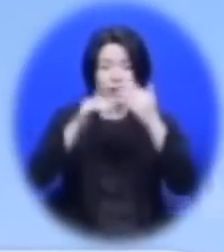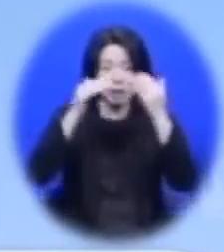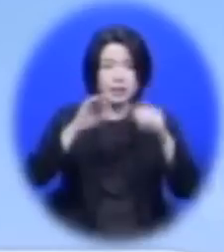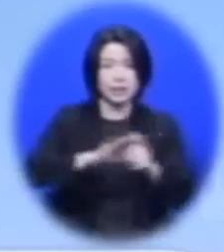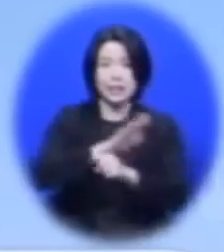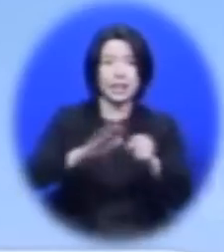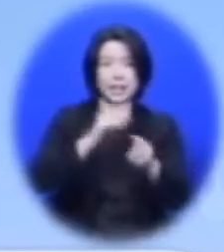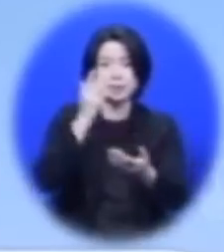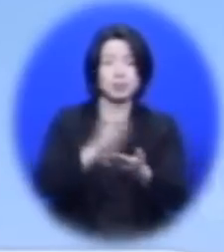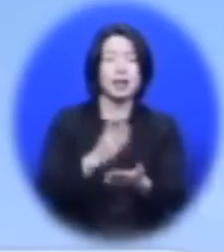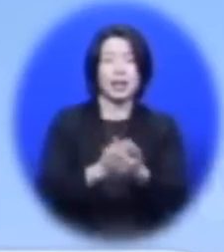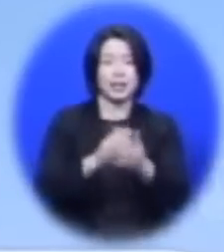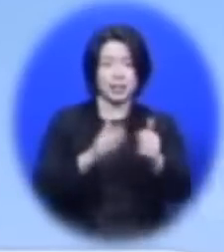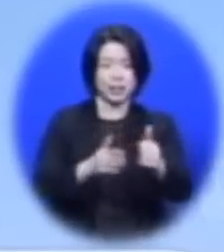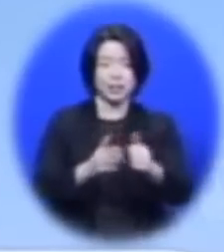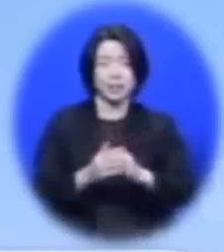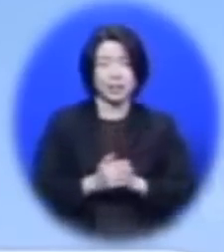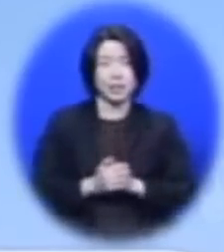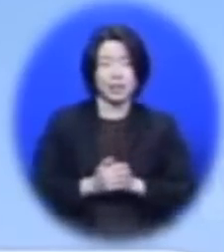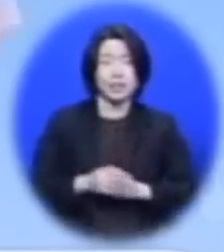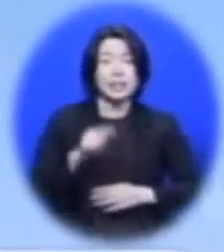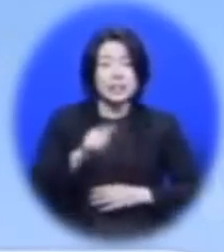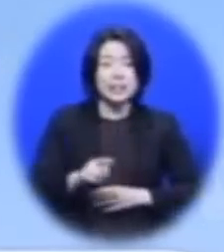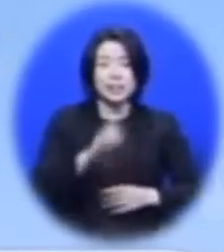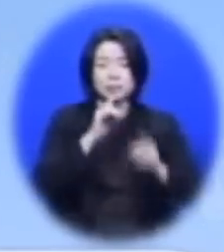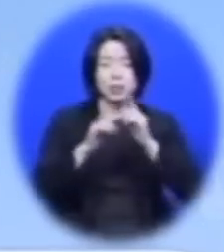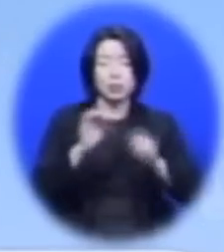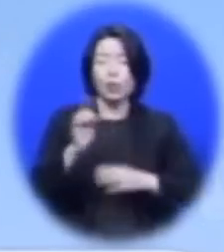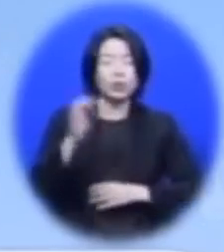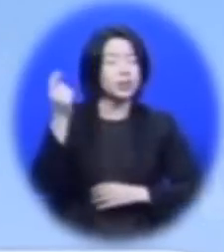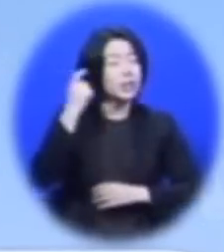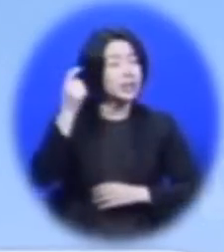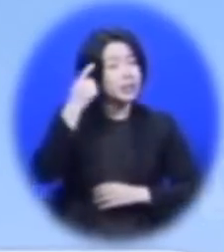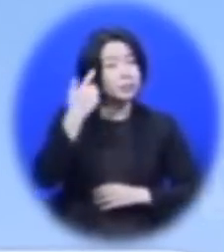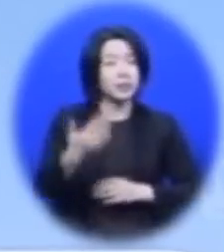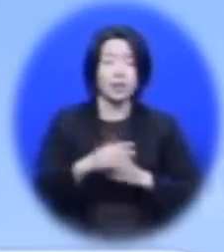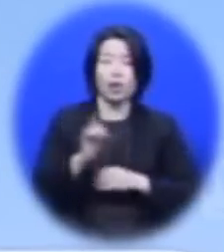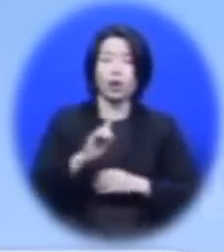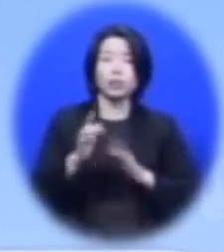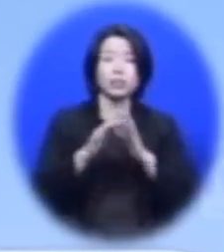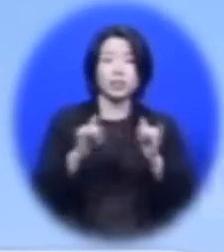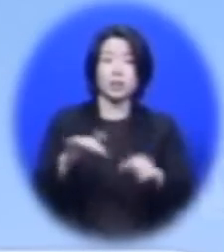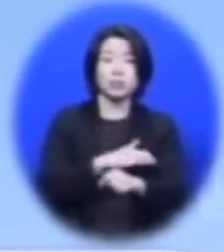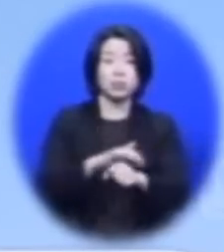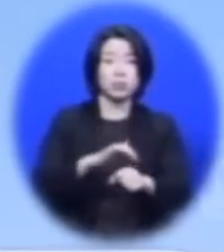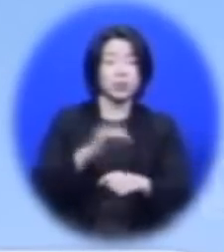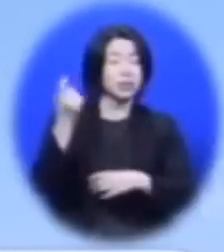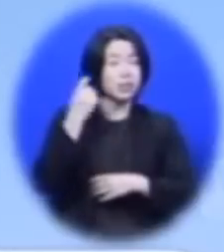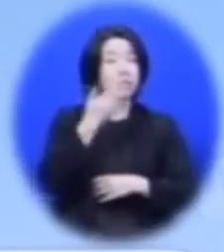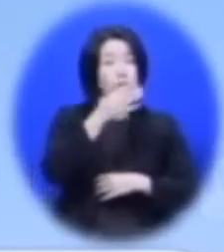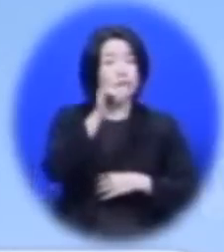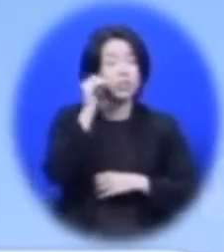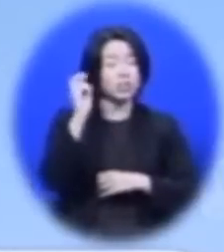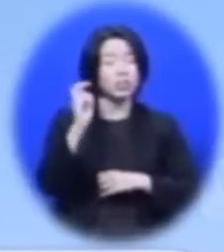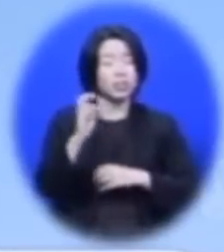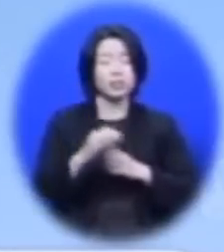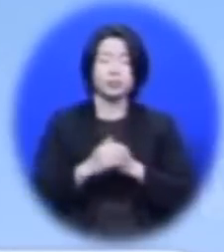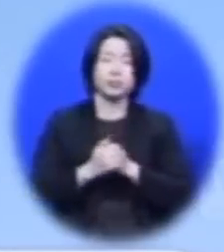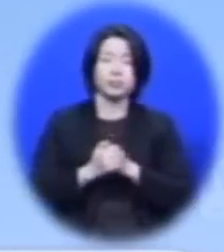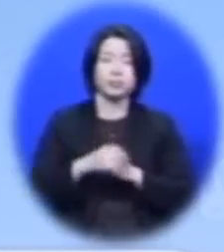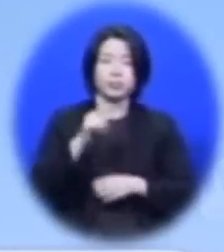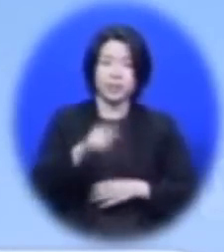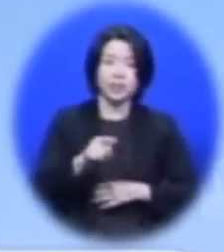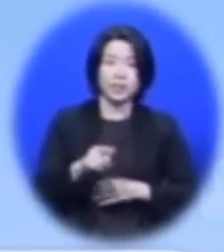마십시오. 여러분, 이 말씀이 어떻게 들리십니까? 어떤 분들에게는 좀 불편하게 들리실 분이 있으실 거예요.